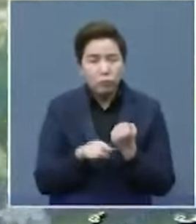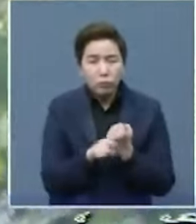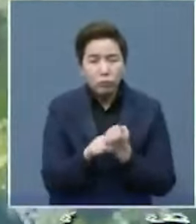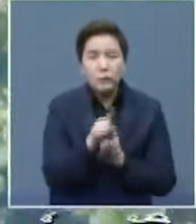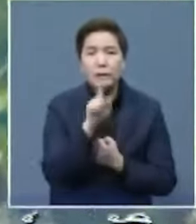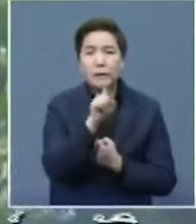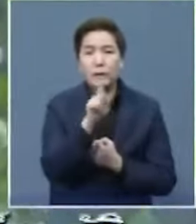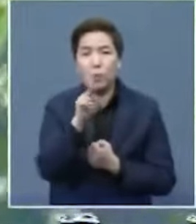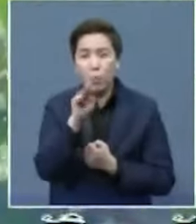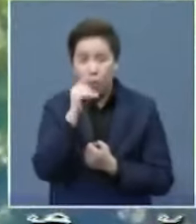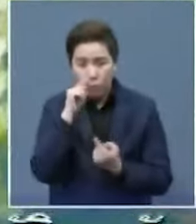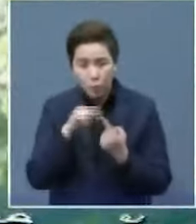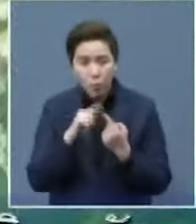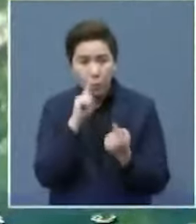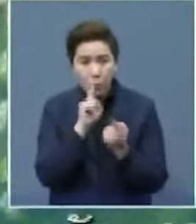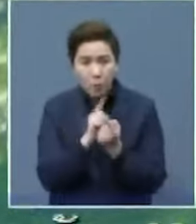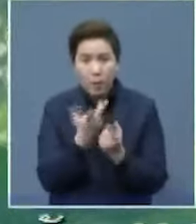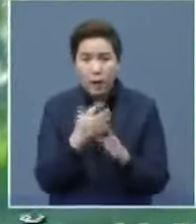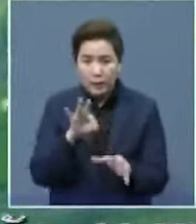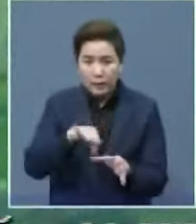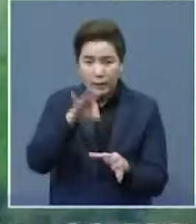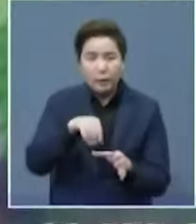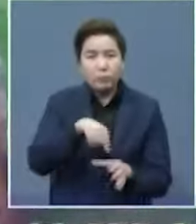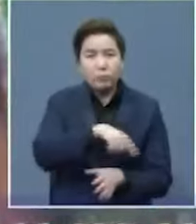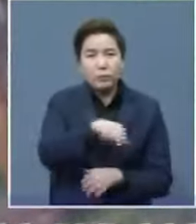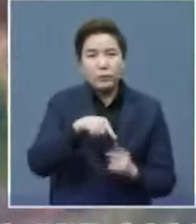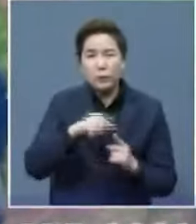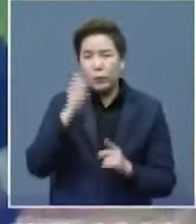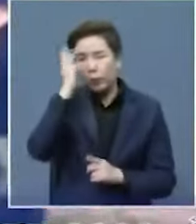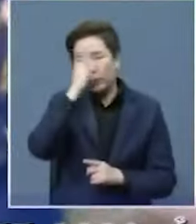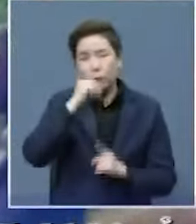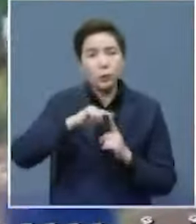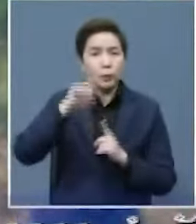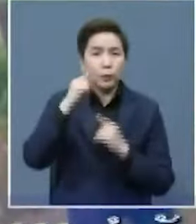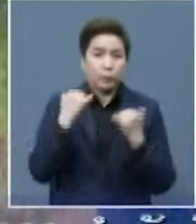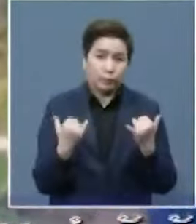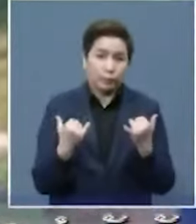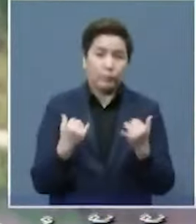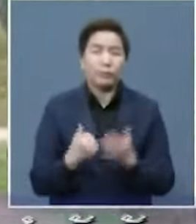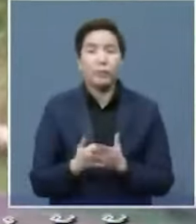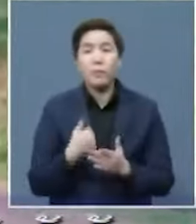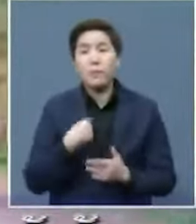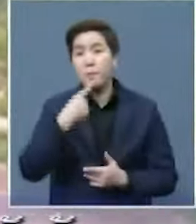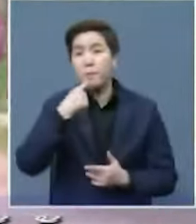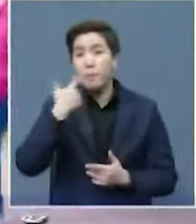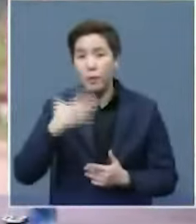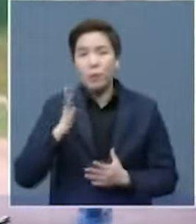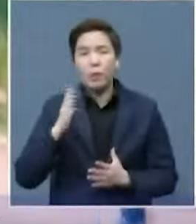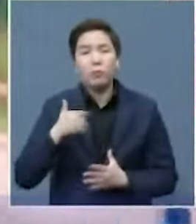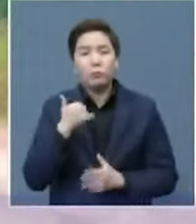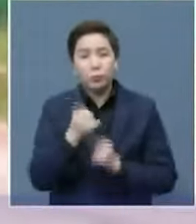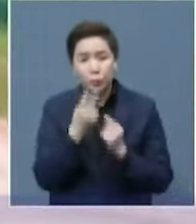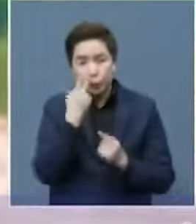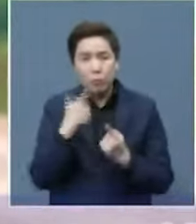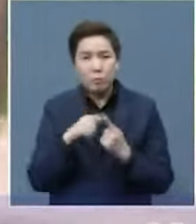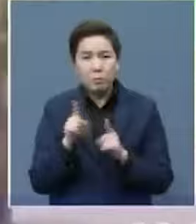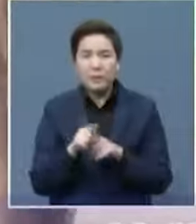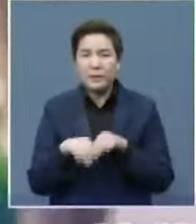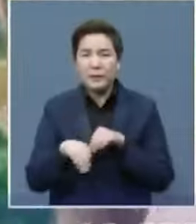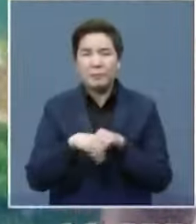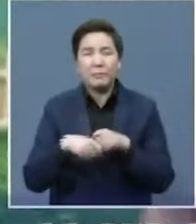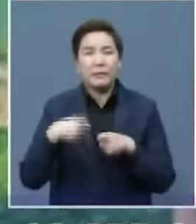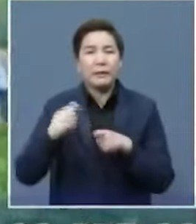าณ1กิโลเมตรค่ะก็จะถึงแปลงชาแปลงที่สวยงามขนาดนี้นะคะต้องบอกหลายคนเนี่ยดูจากการเดินทางเนี่ยไม่